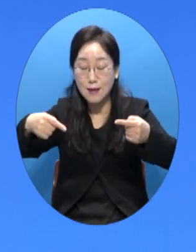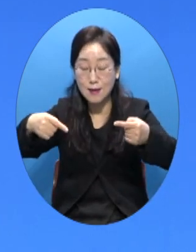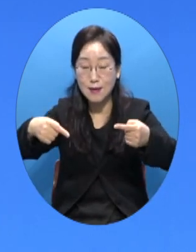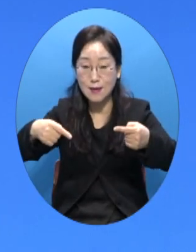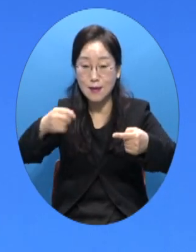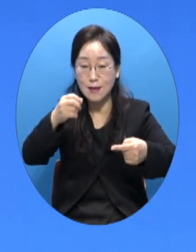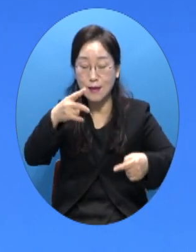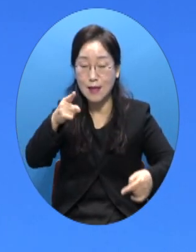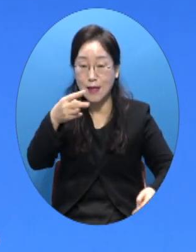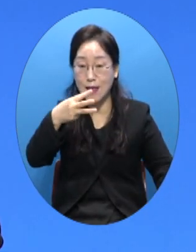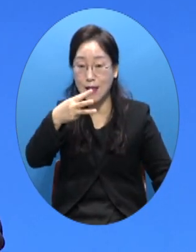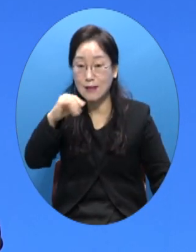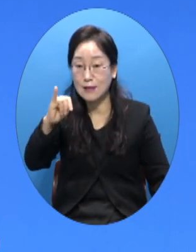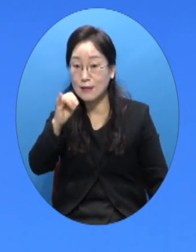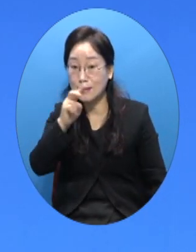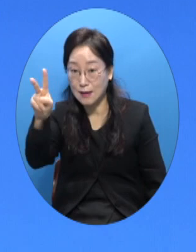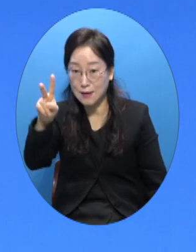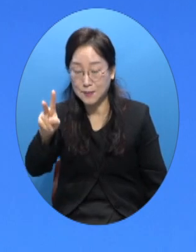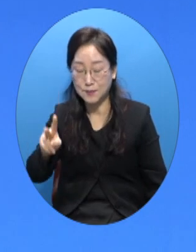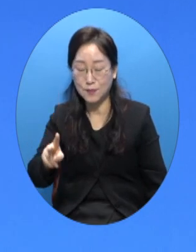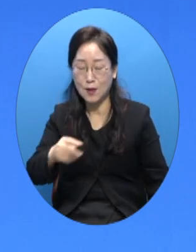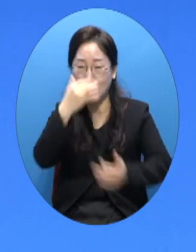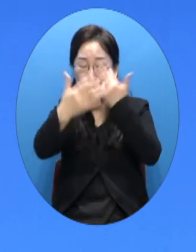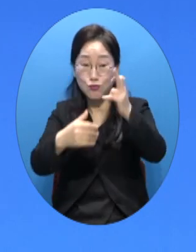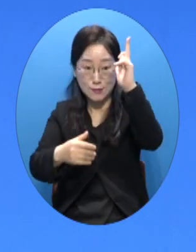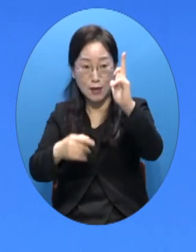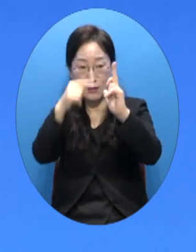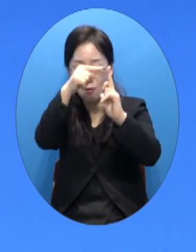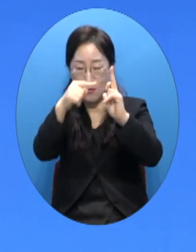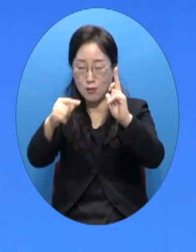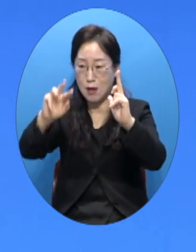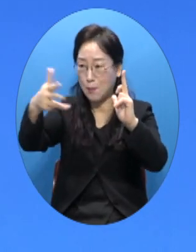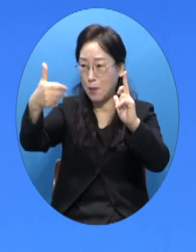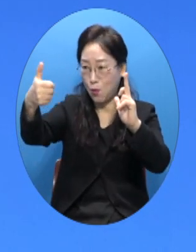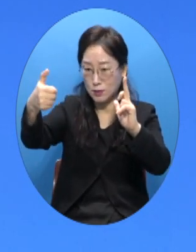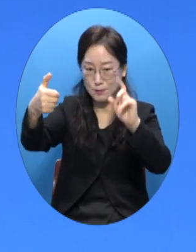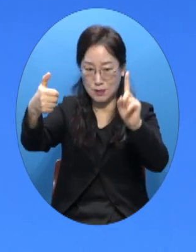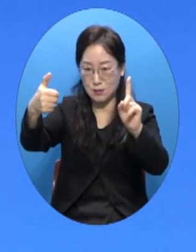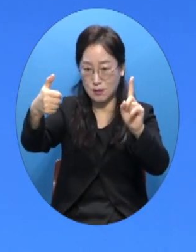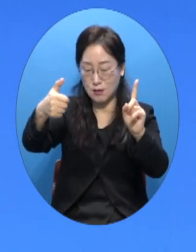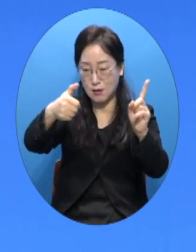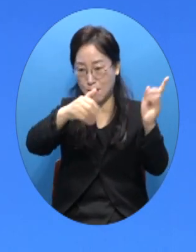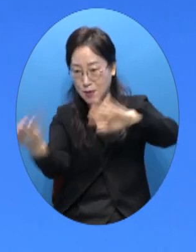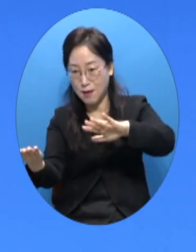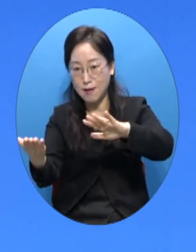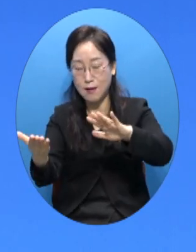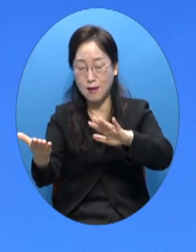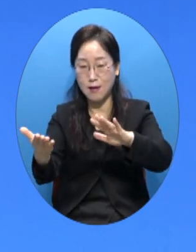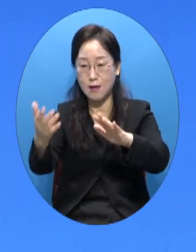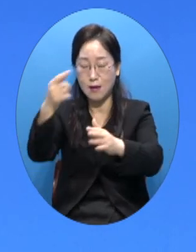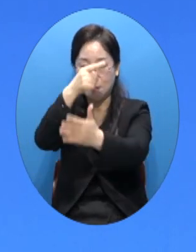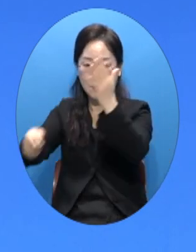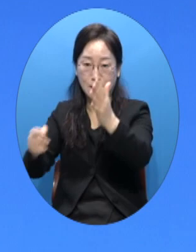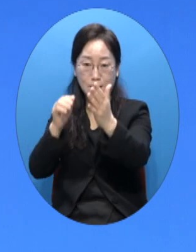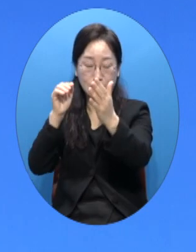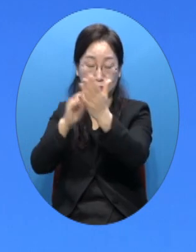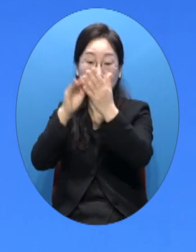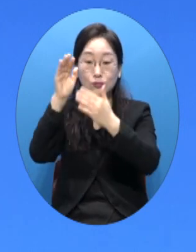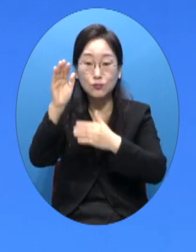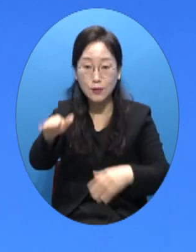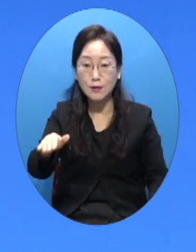산상에서 850명 바과 아세라 자와 대서 그들을 다 쳐 죽이고 난 다음